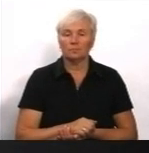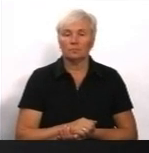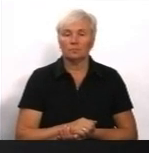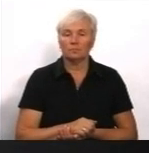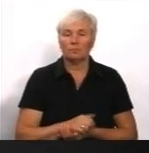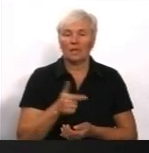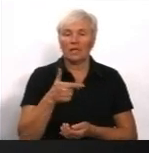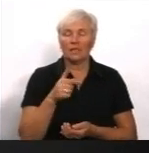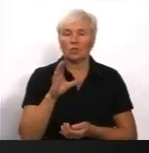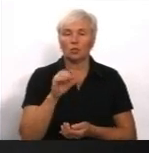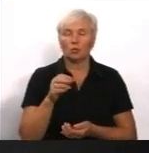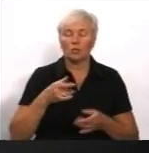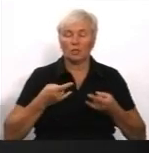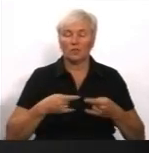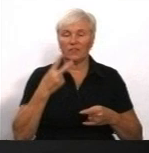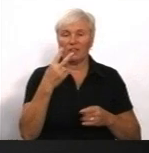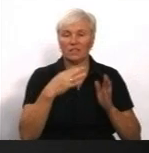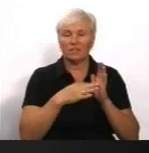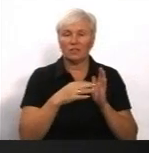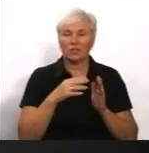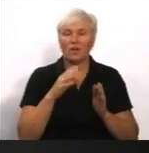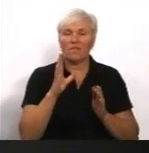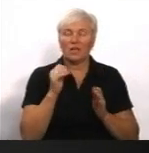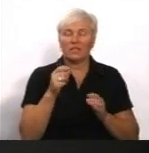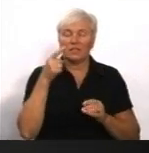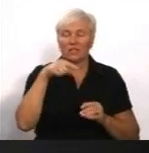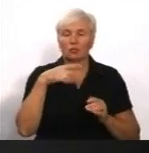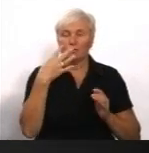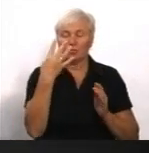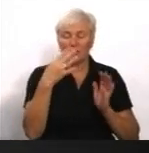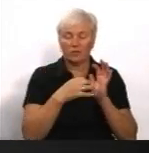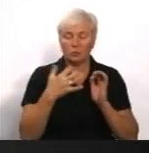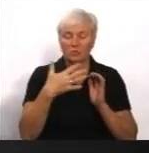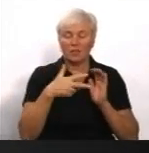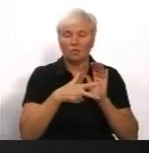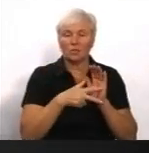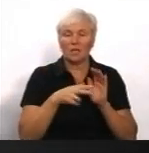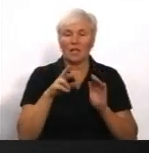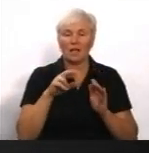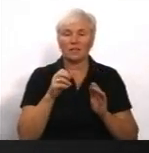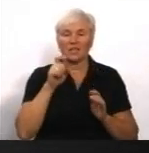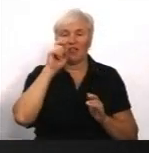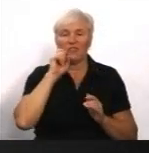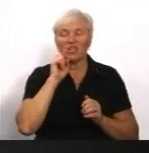Григорій Сидорук народився 29 березня 1958 року в селі Яланець на Вінниччині.